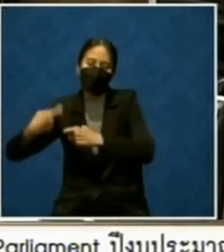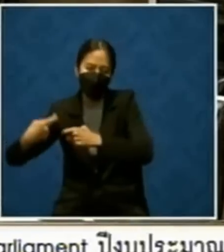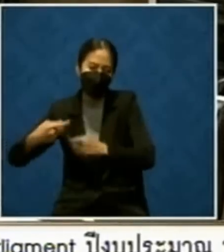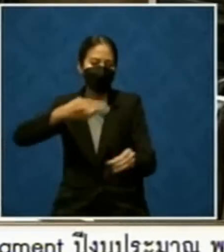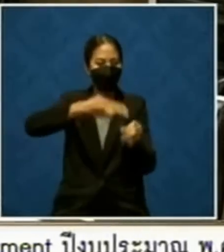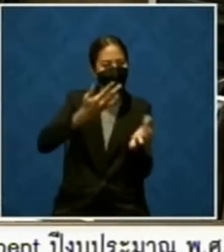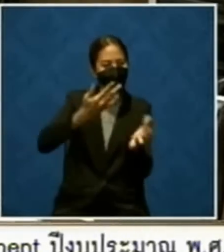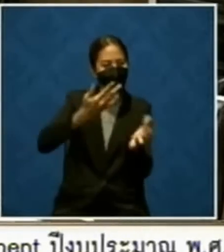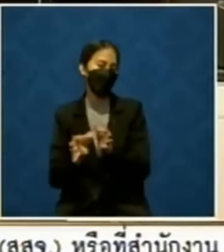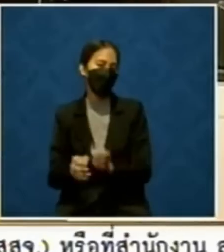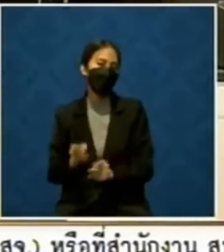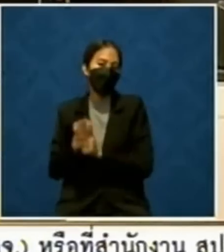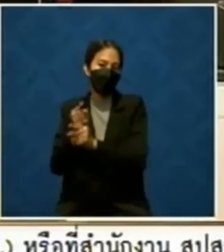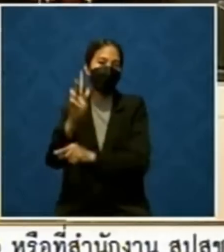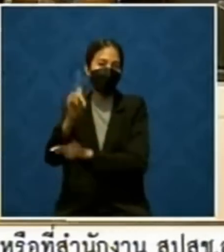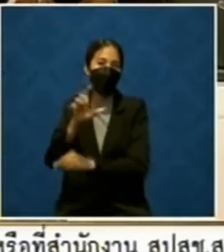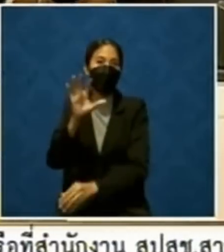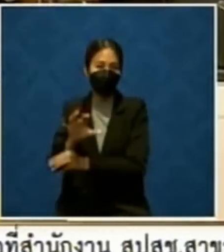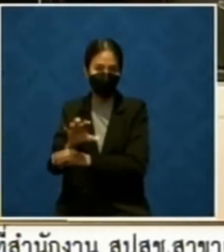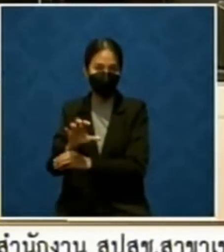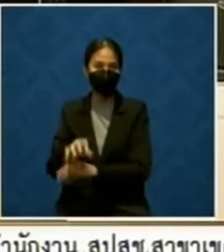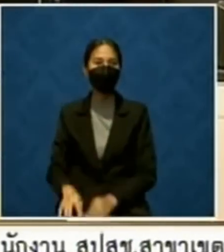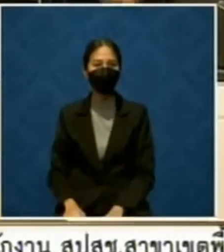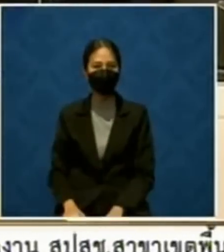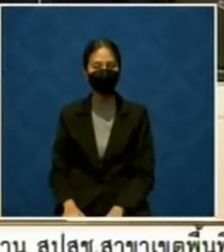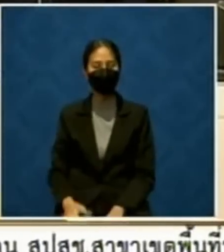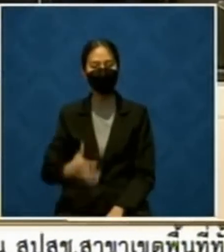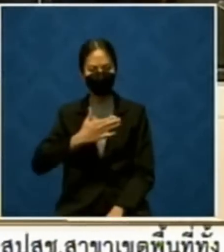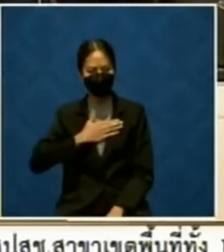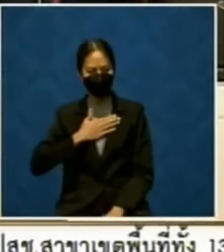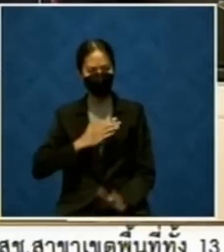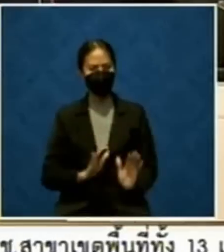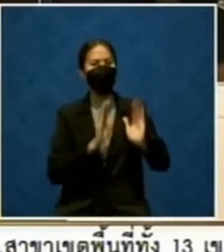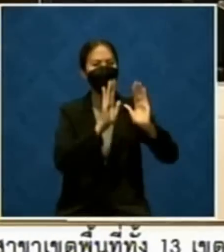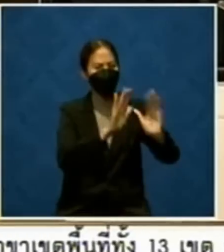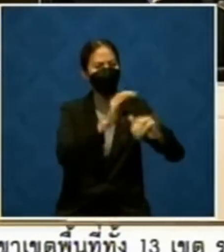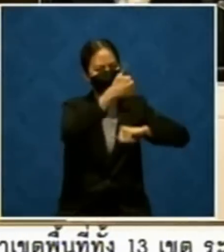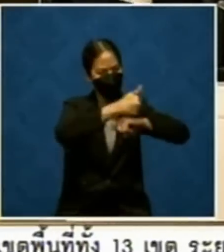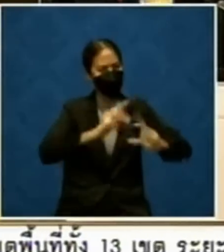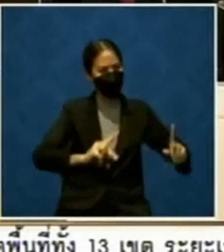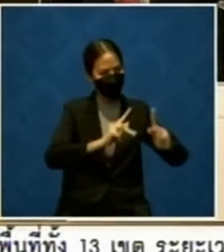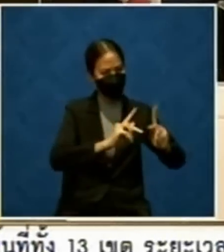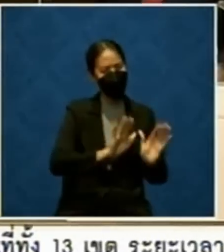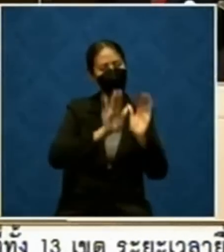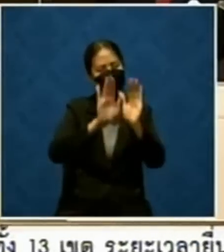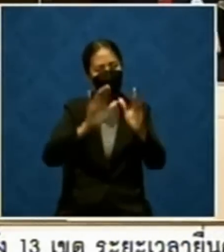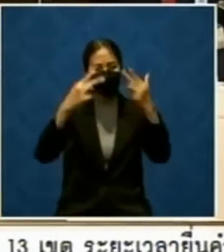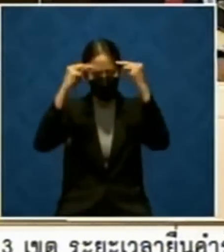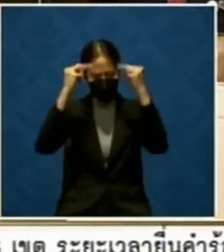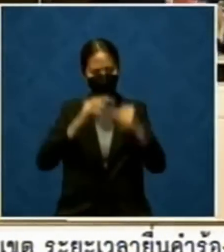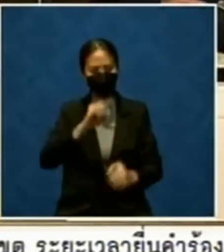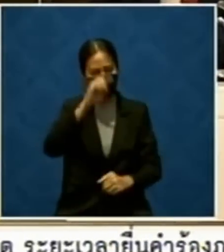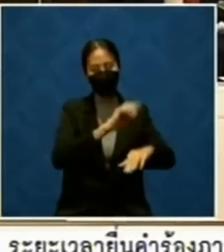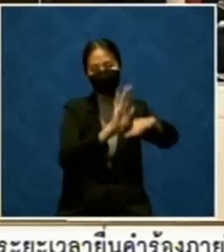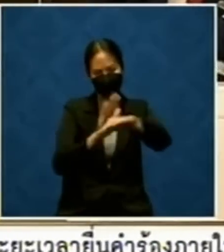กก็อยากจะฝากไป ถึงท่รมติผ่านไปอย่ใยรมติว่ากให้เตือน